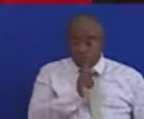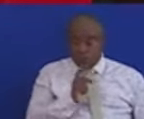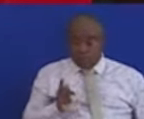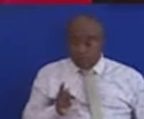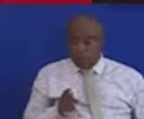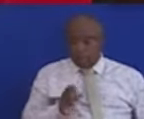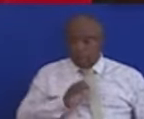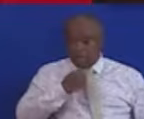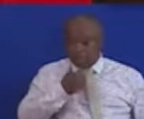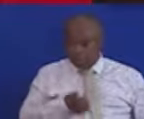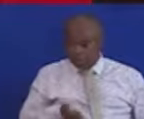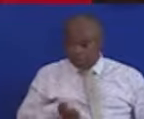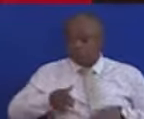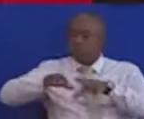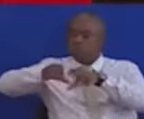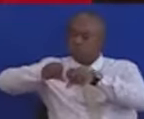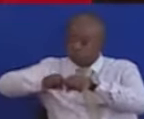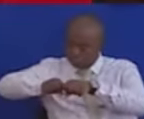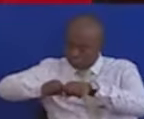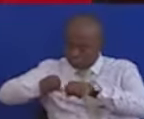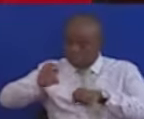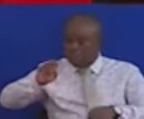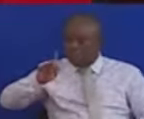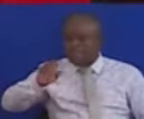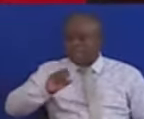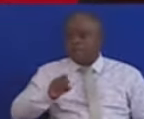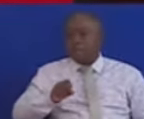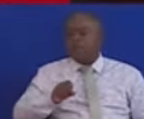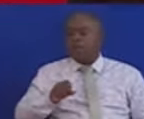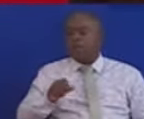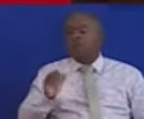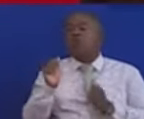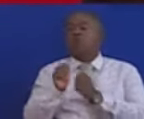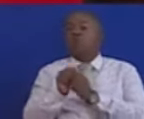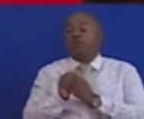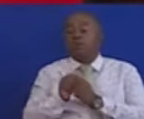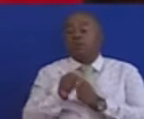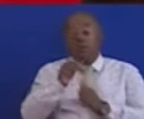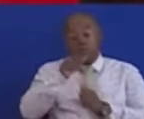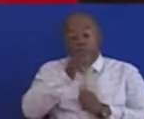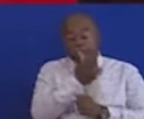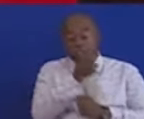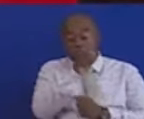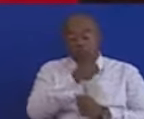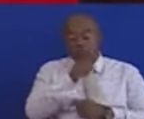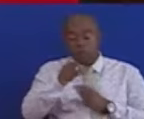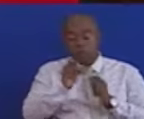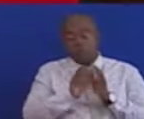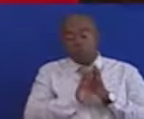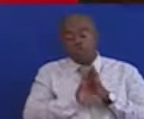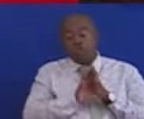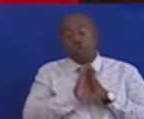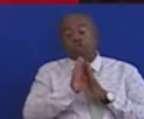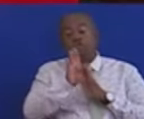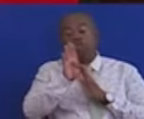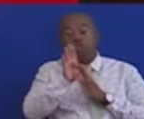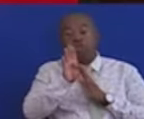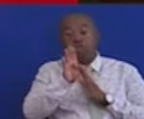ardhelia i wa kuwa nayo ni kias hiki kwa sababu MH eshima mwen yeki watan zania tuna longe zeka na hii